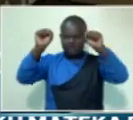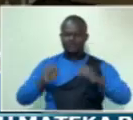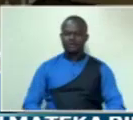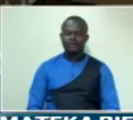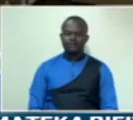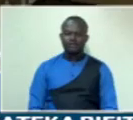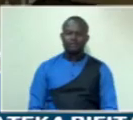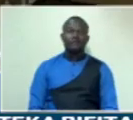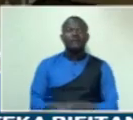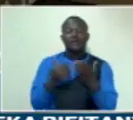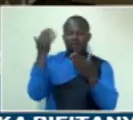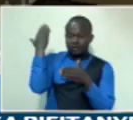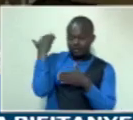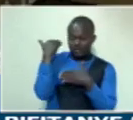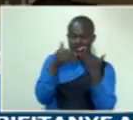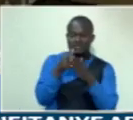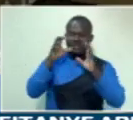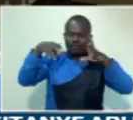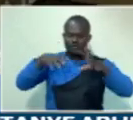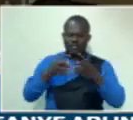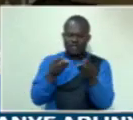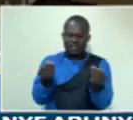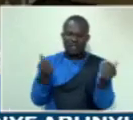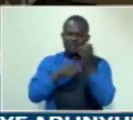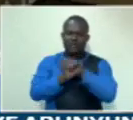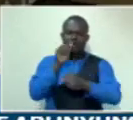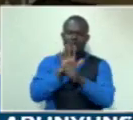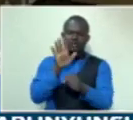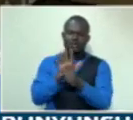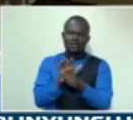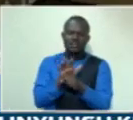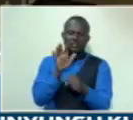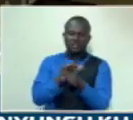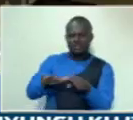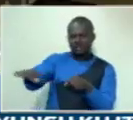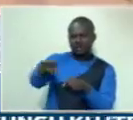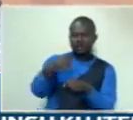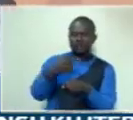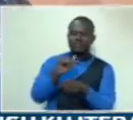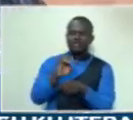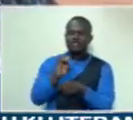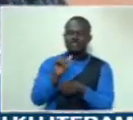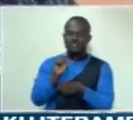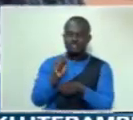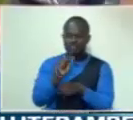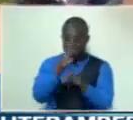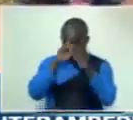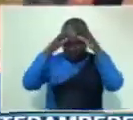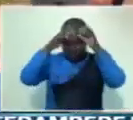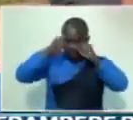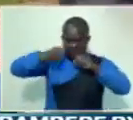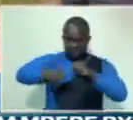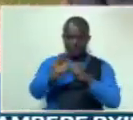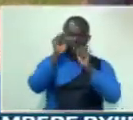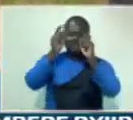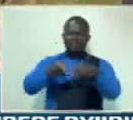Ubushize imvura yangije ibikorwa byinshi cyane kuri giciye bituma umukuru w'igihugu noneho aza no kuhasura. Icyo gihe yasuye